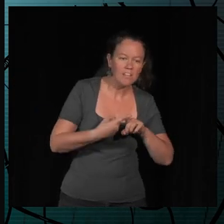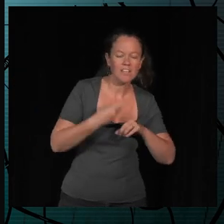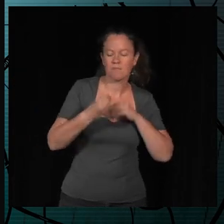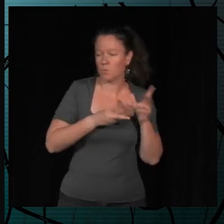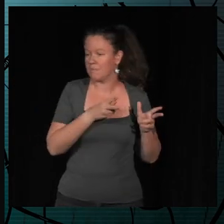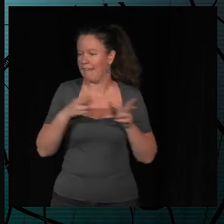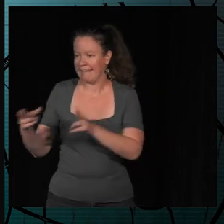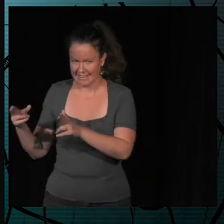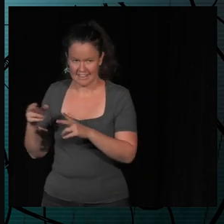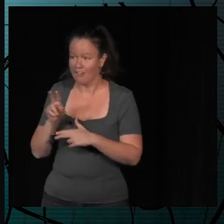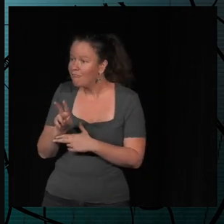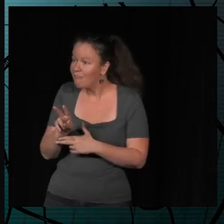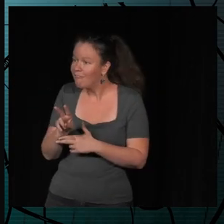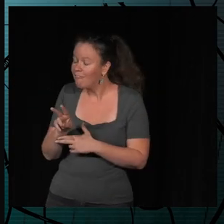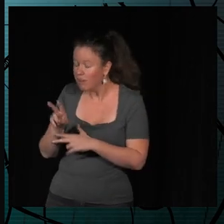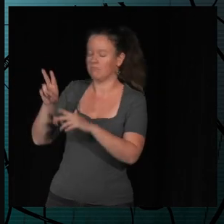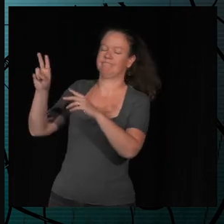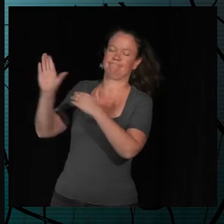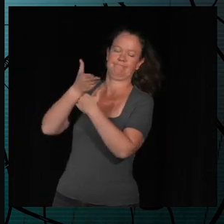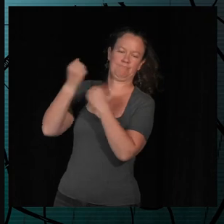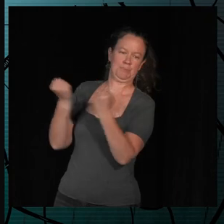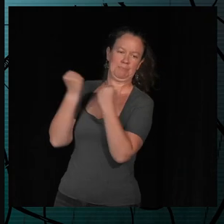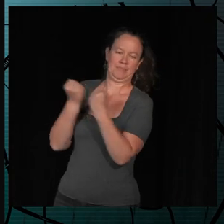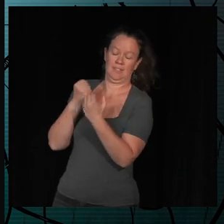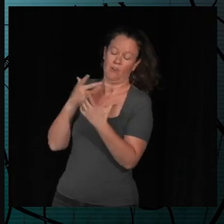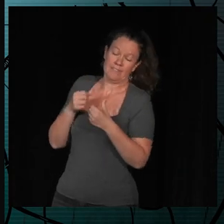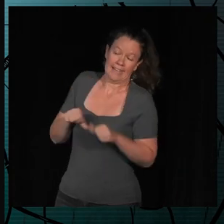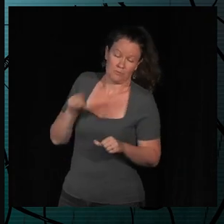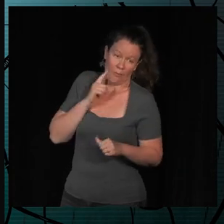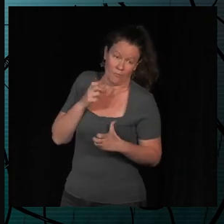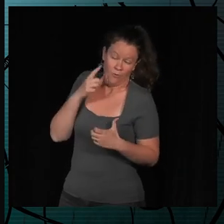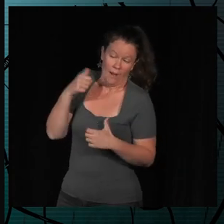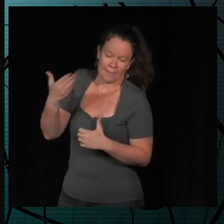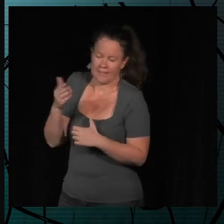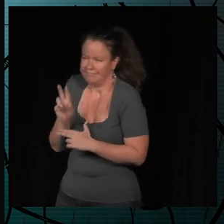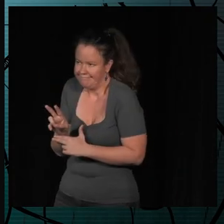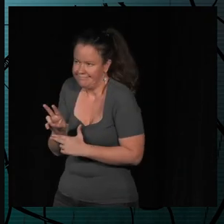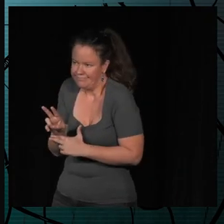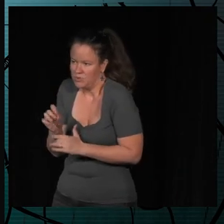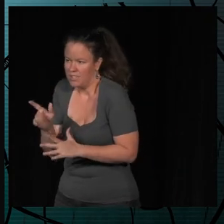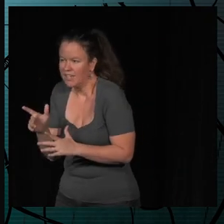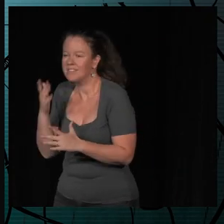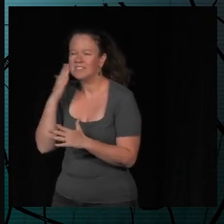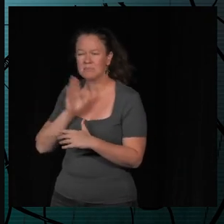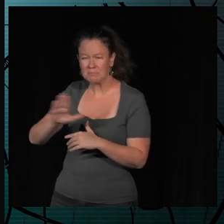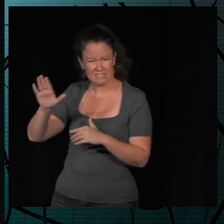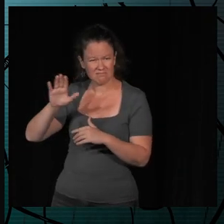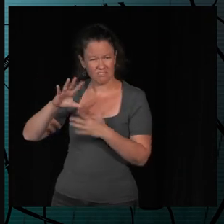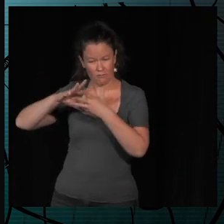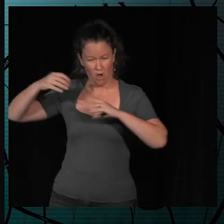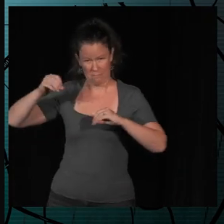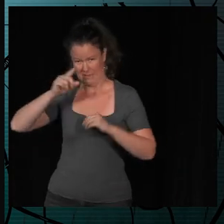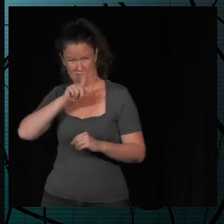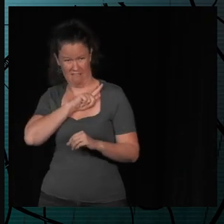séries et cetera pour nous faire rester ils ont des petites manières comme ça de structurer le avantgénérique le aprèsgénérique enfin tout a